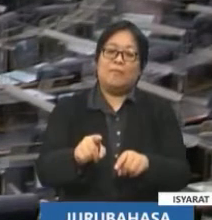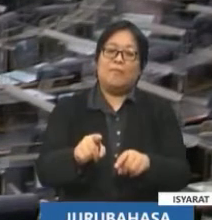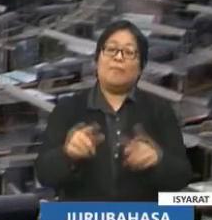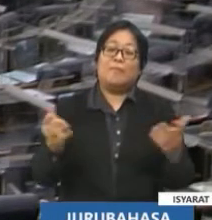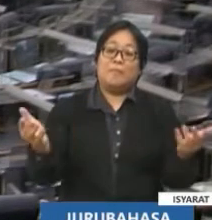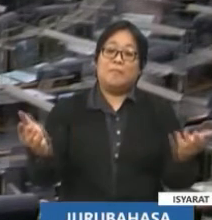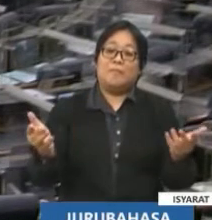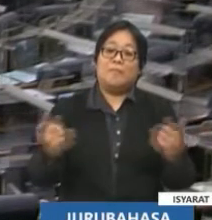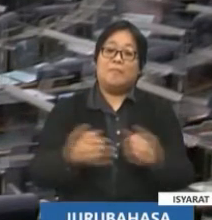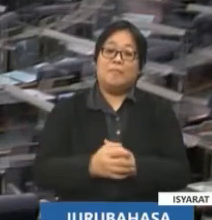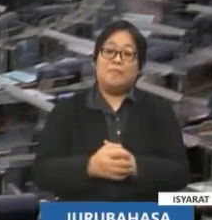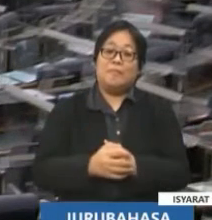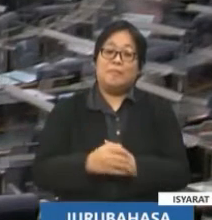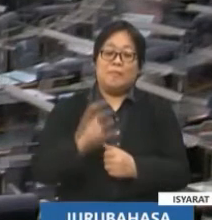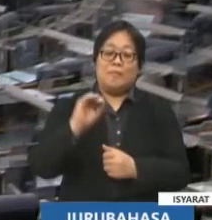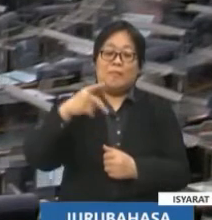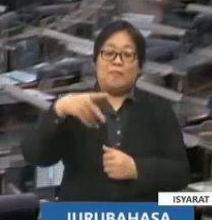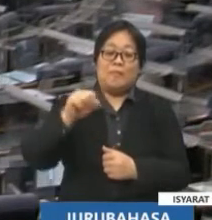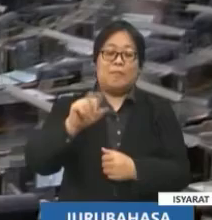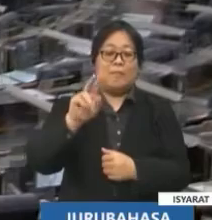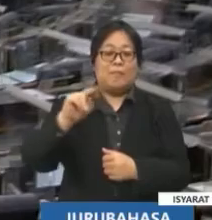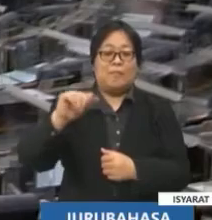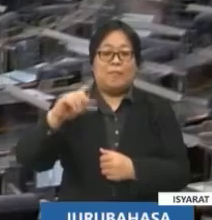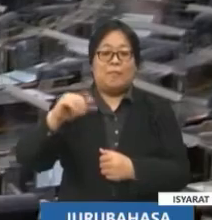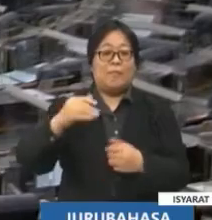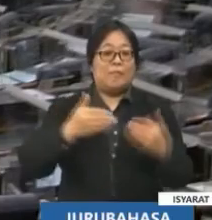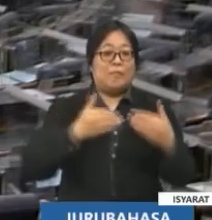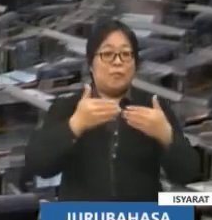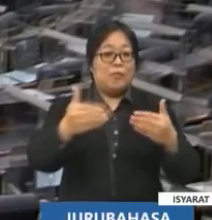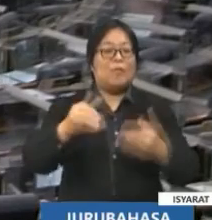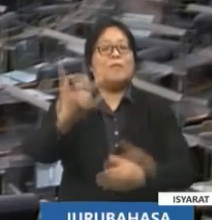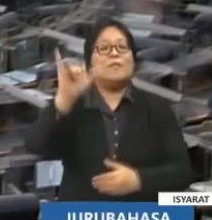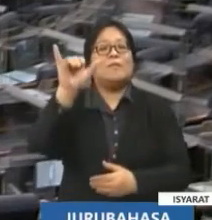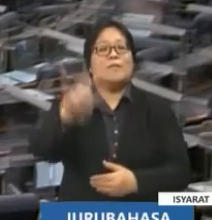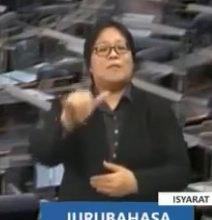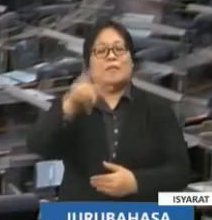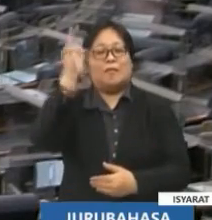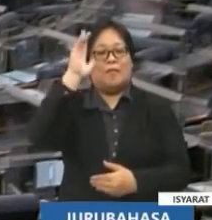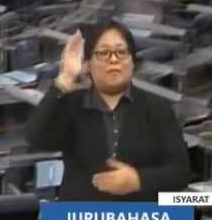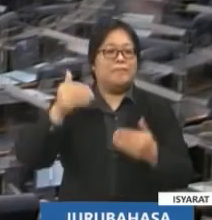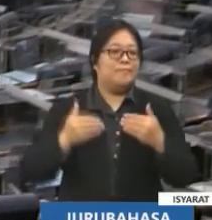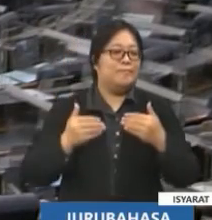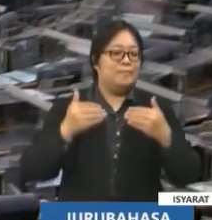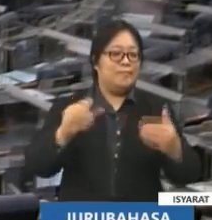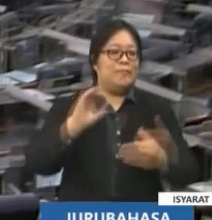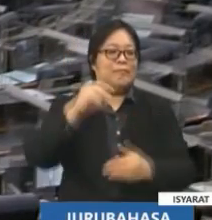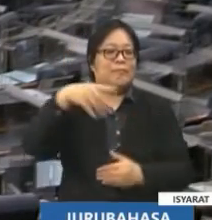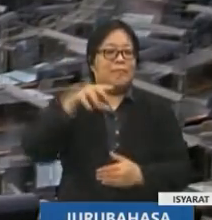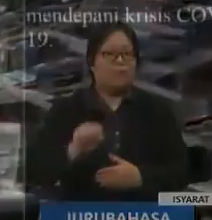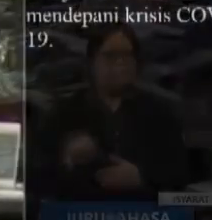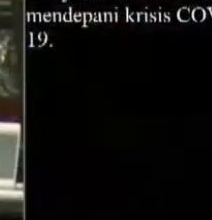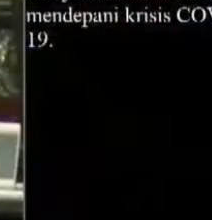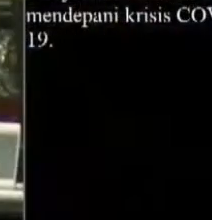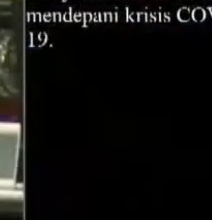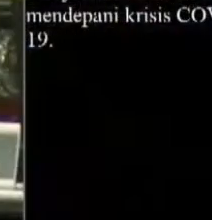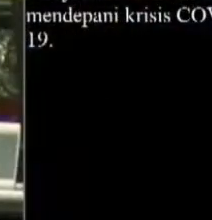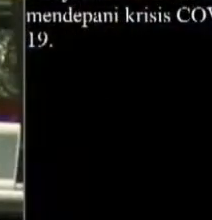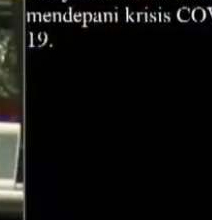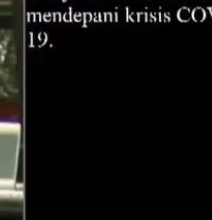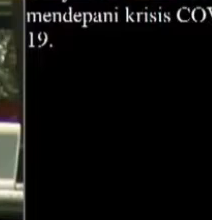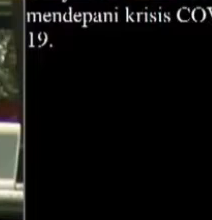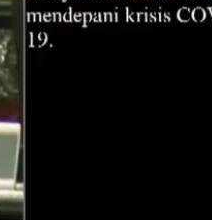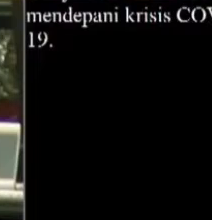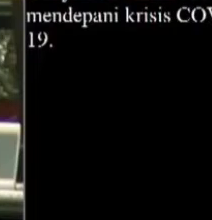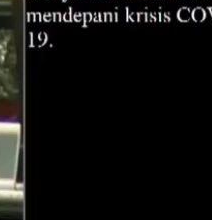Adakah hal of nugget diteruskan jawaban saya Iya kerajaan akan meneruskan Ops naga dan